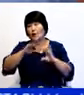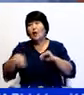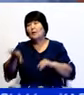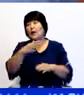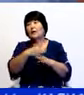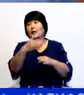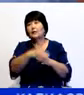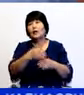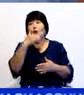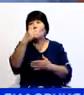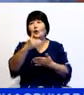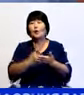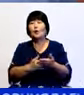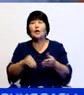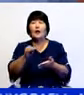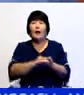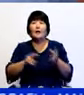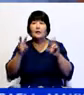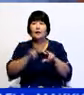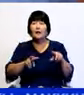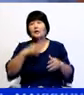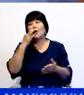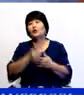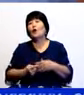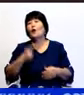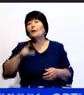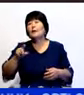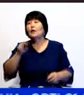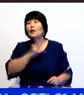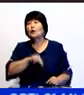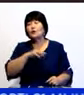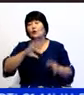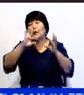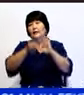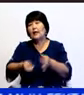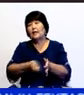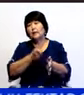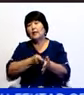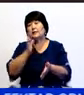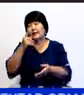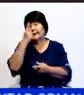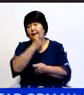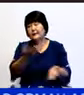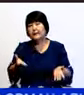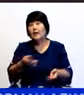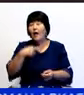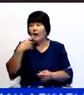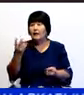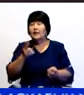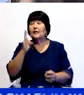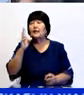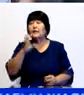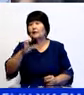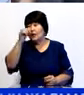барлық сала бойынша көрсеткіштер қайта қаралып, жауапты мамандардың жұмысы сарапқа салынатынын ескертті. Айта кетейік, 42